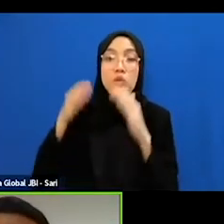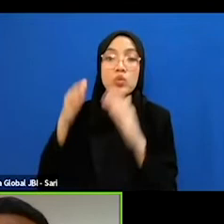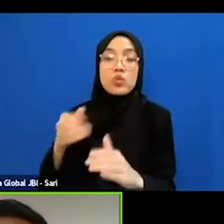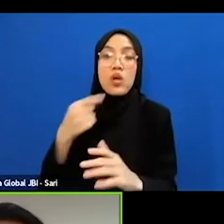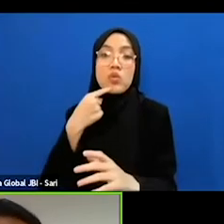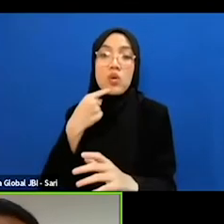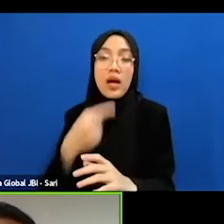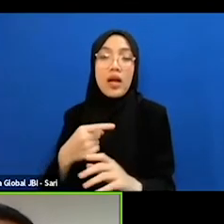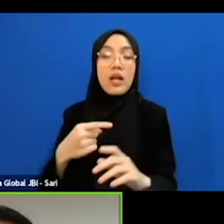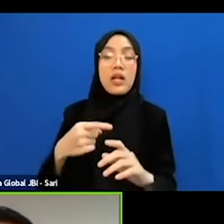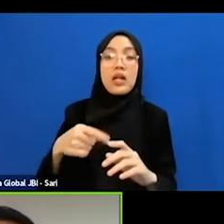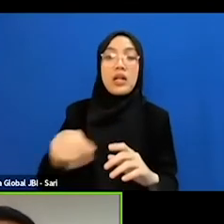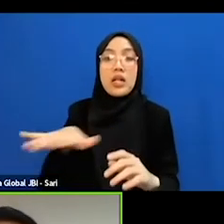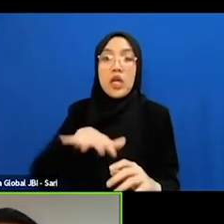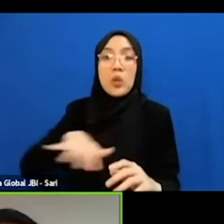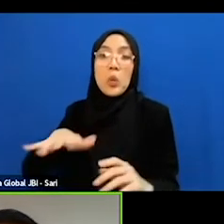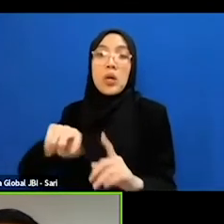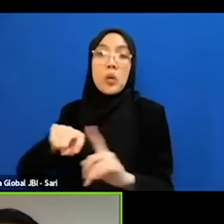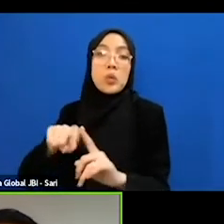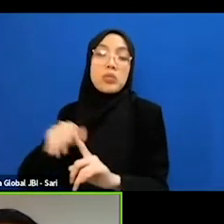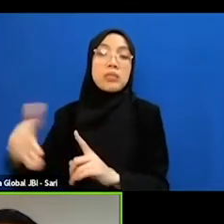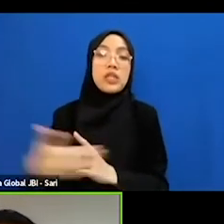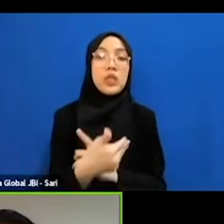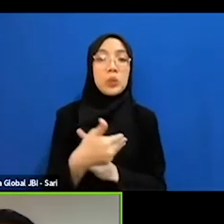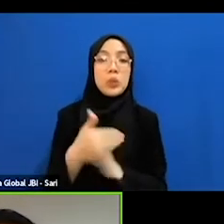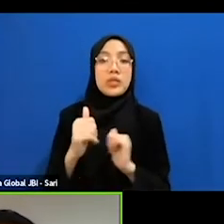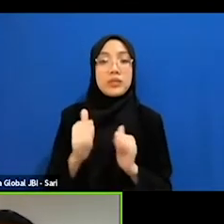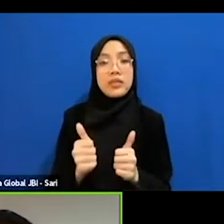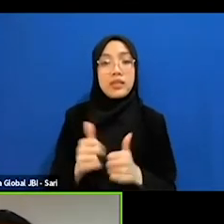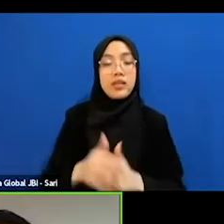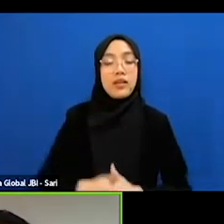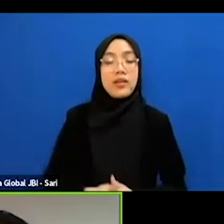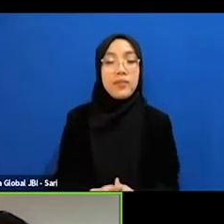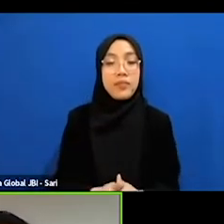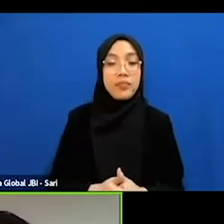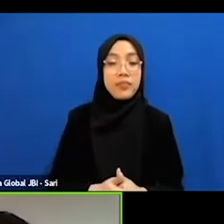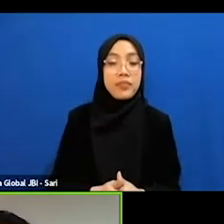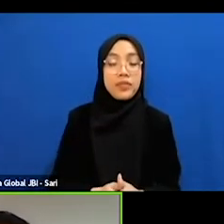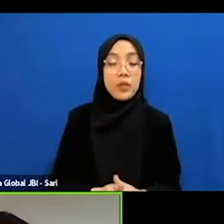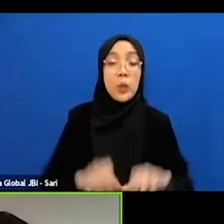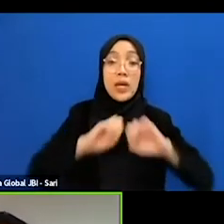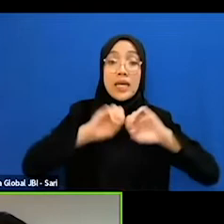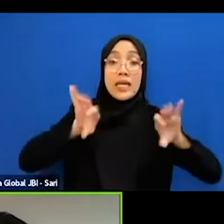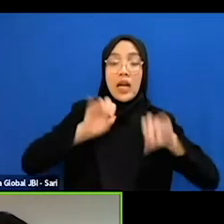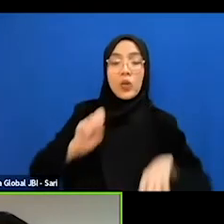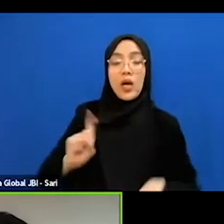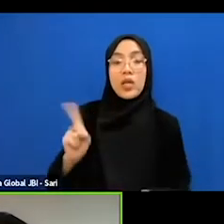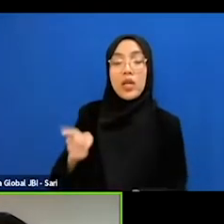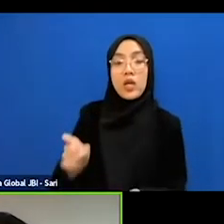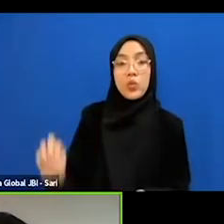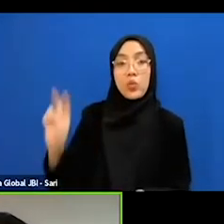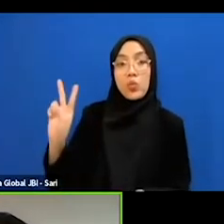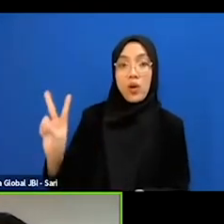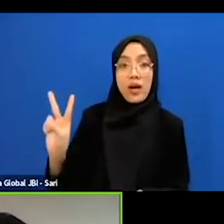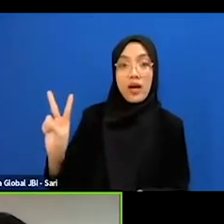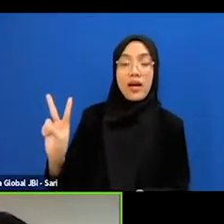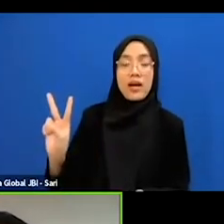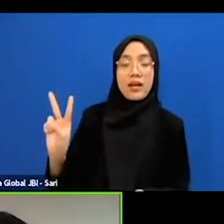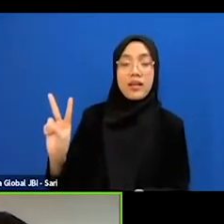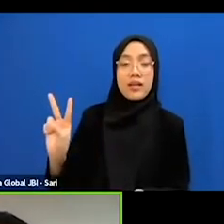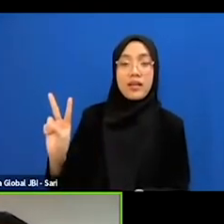lingkungan Nah dengan demikian untuk iklan Khususnya ada dua yang bertanggung jawab kalau iklan itu dibuat